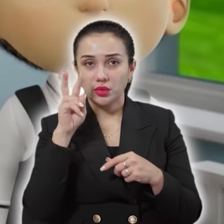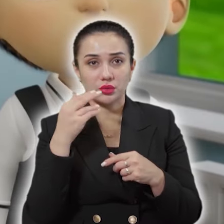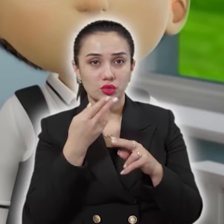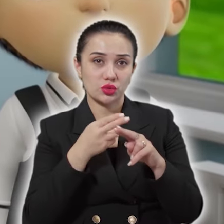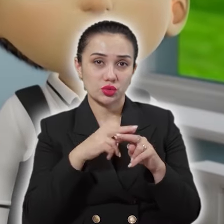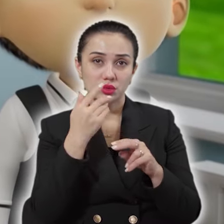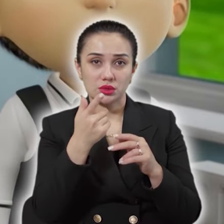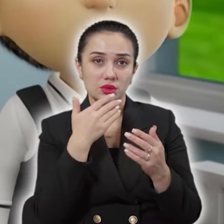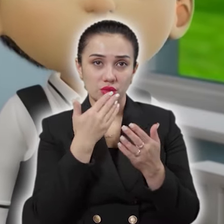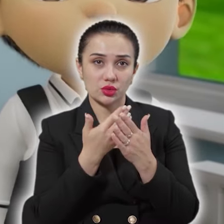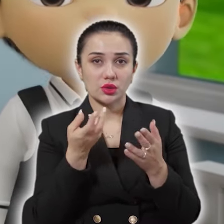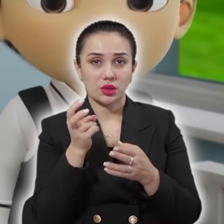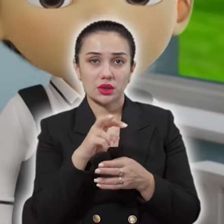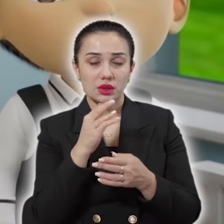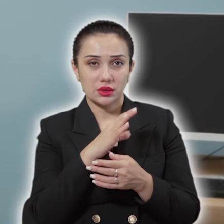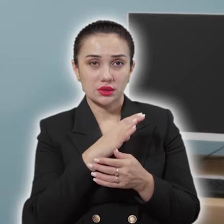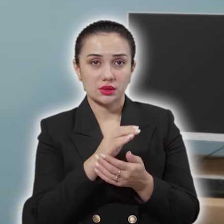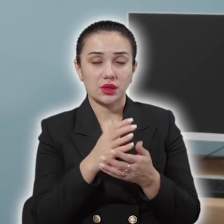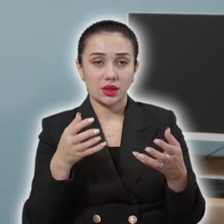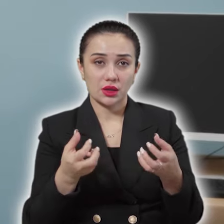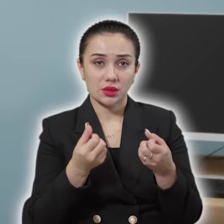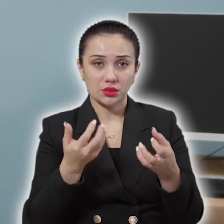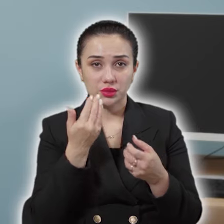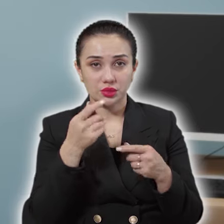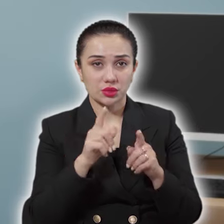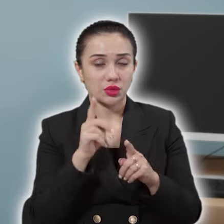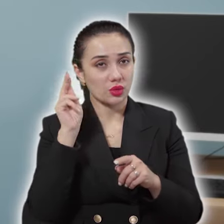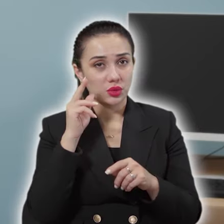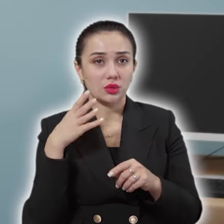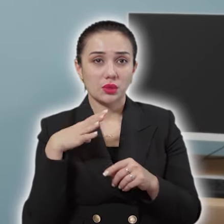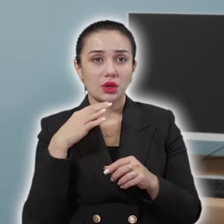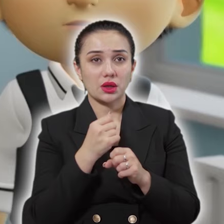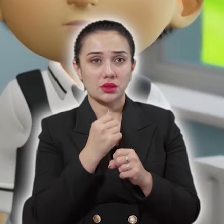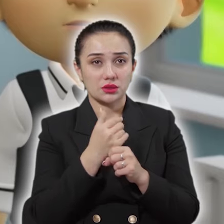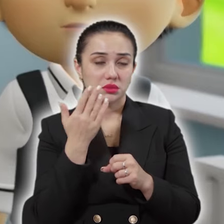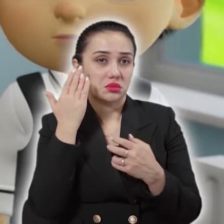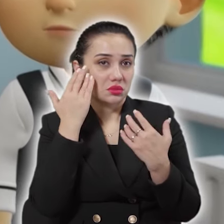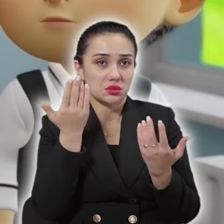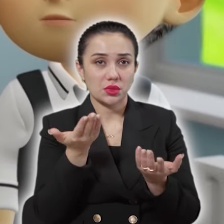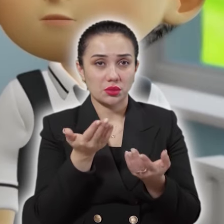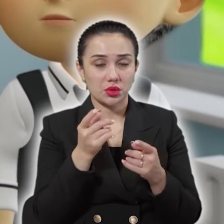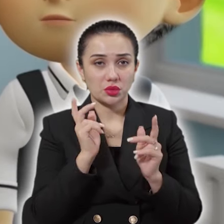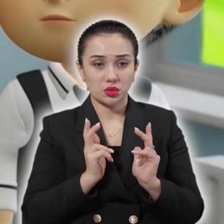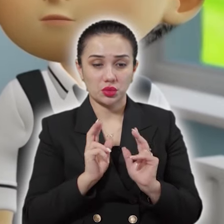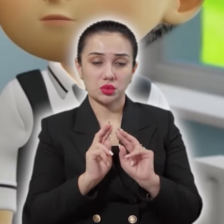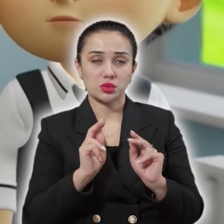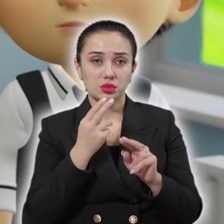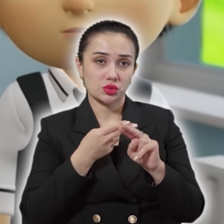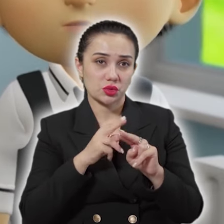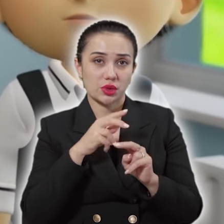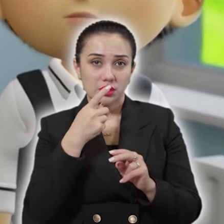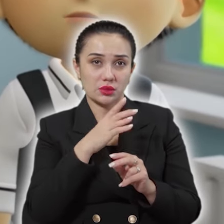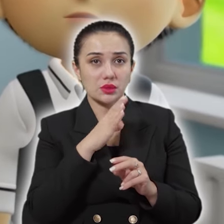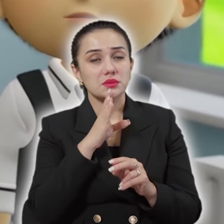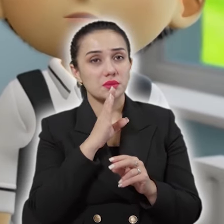bilmaymiz. Shunga sendan so'ragani keldik. Xamir tayyorlashni o'rganib nima qilasizlar? Bilmadim. O'qituvchimiz shunaqa